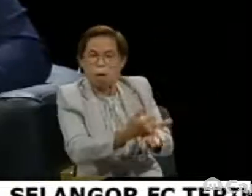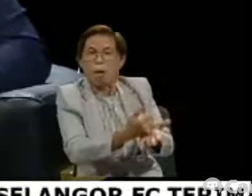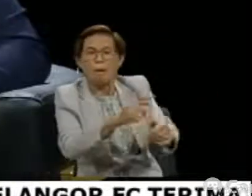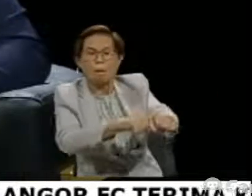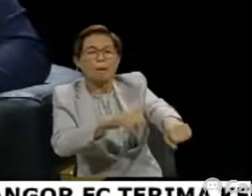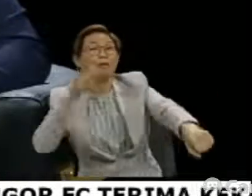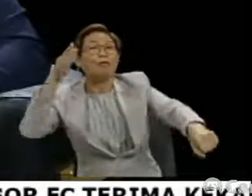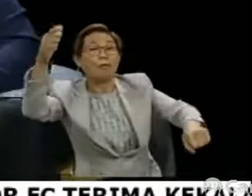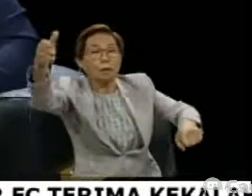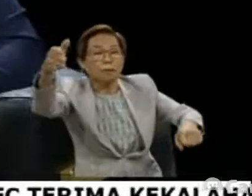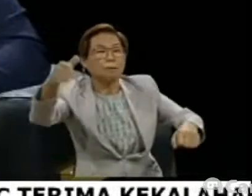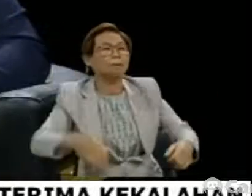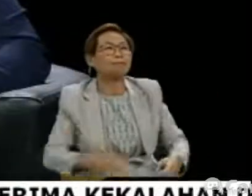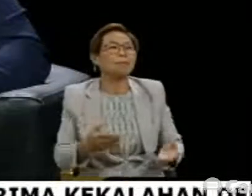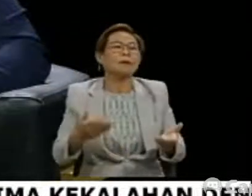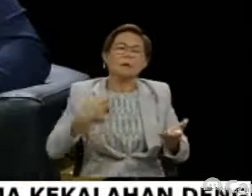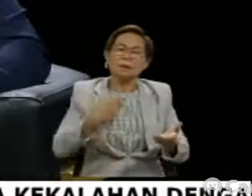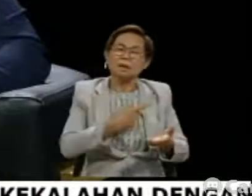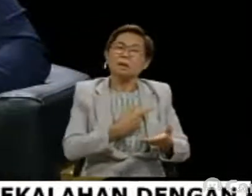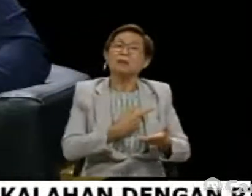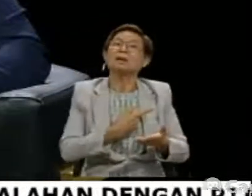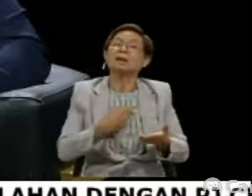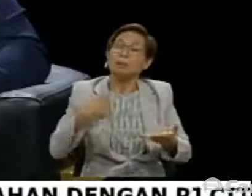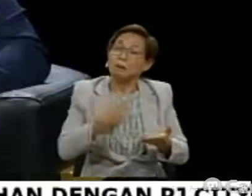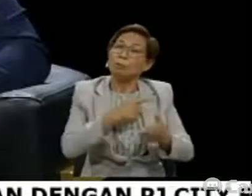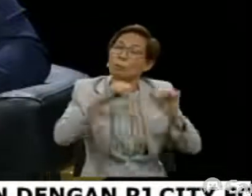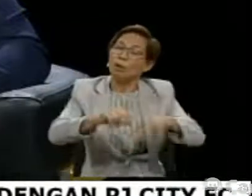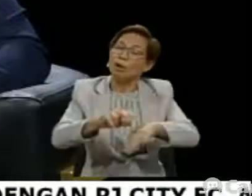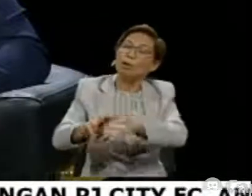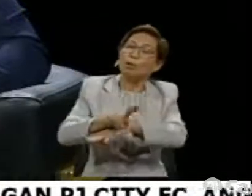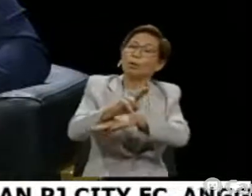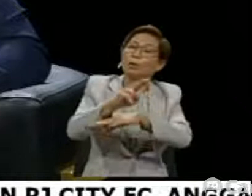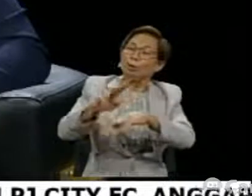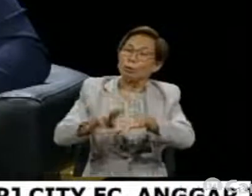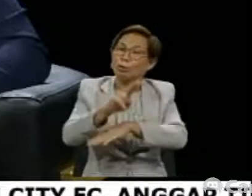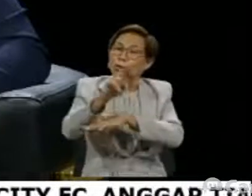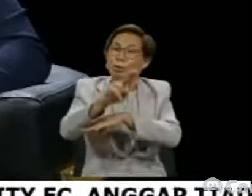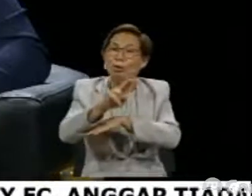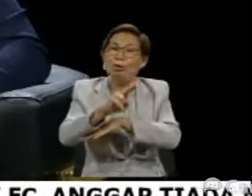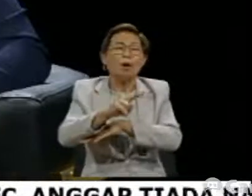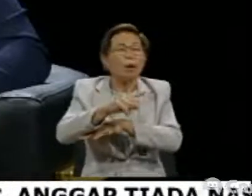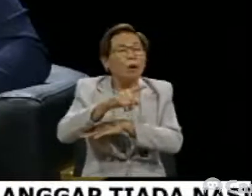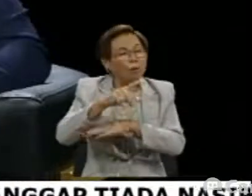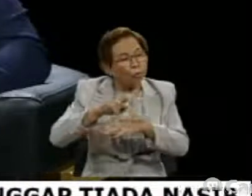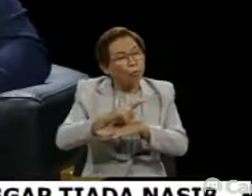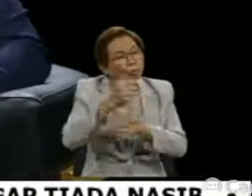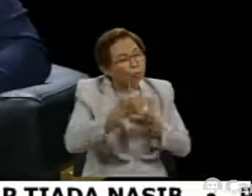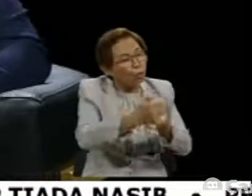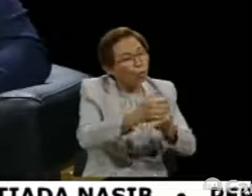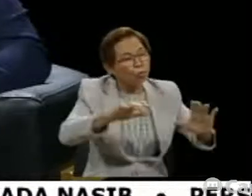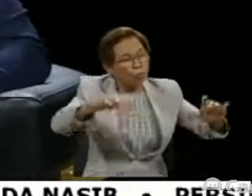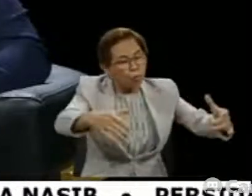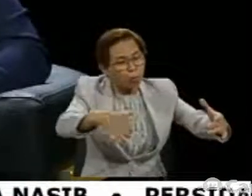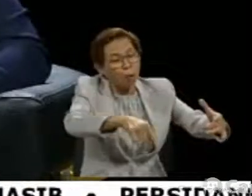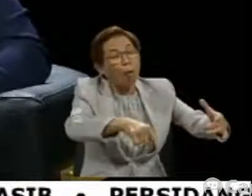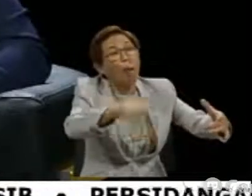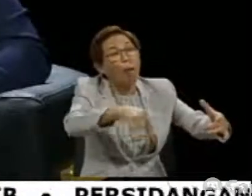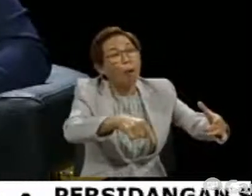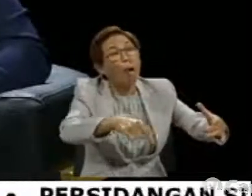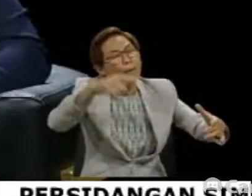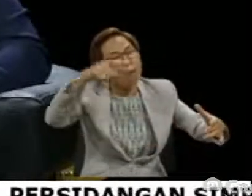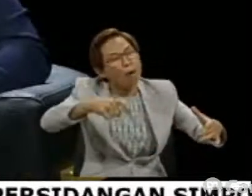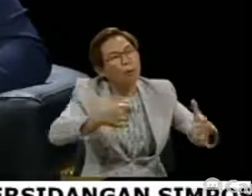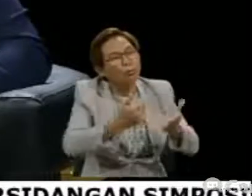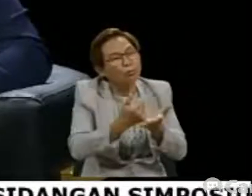Kecamatan tersebut yang kuning kita beli gunakan Okelah kitab ngegantung proyek yang tentu bukan dan juga untuk pembelajaran pembangunannya memang